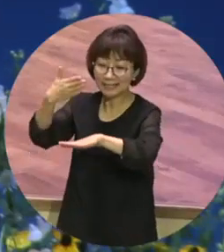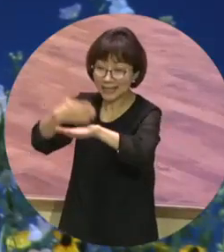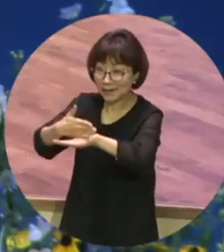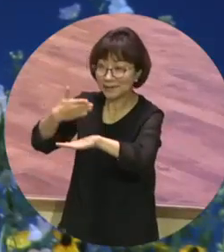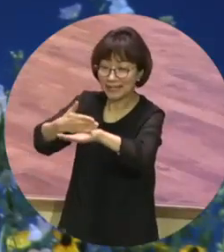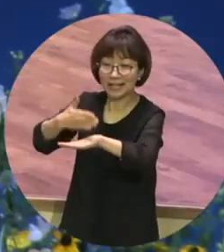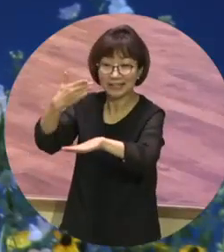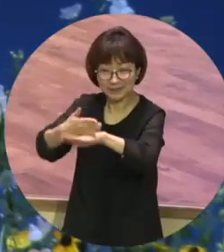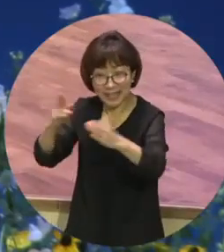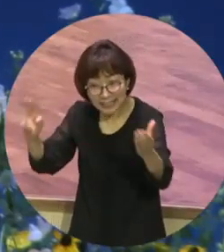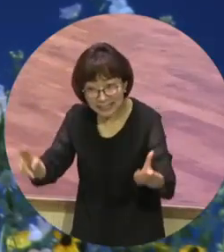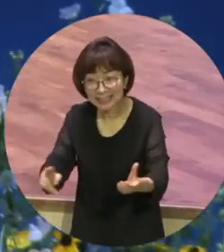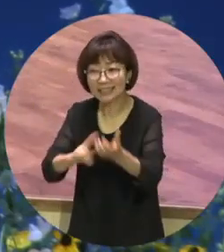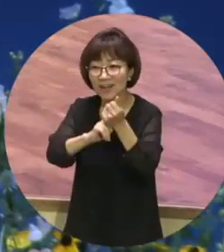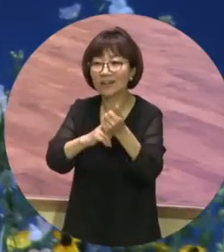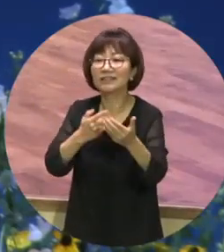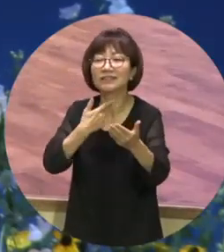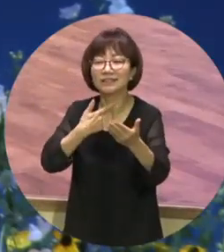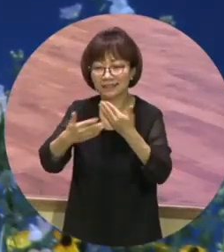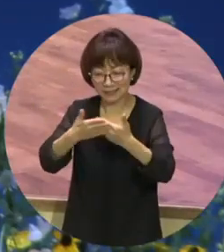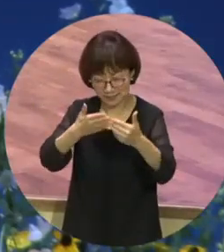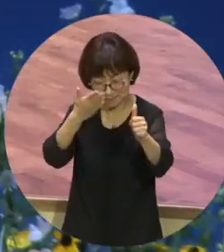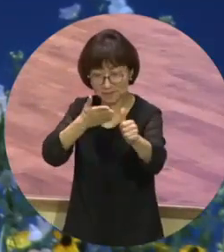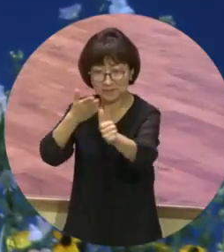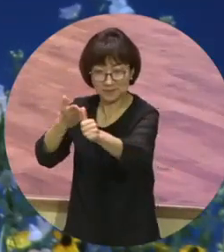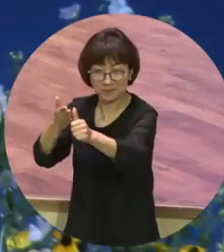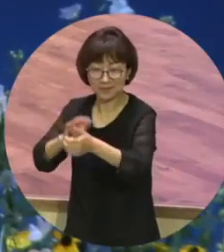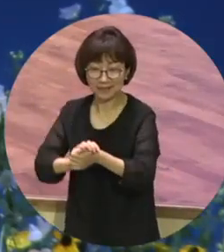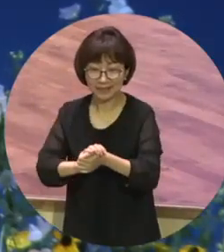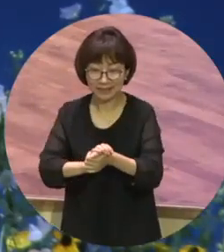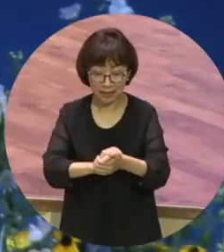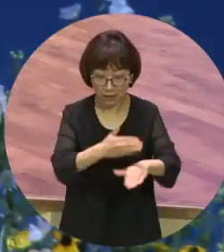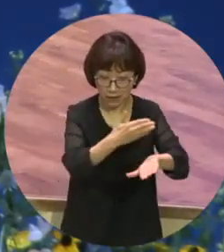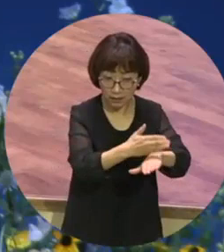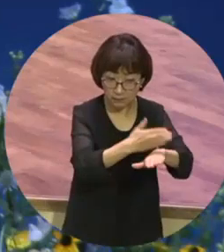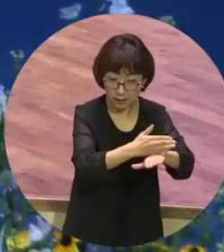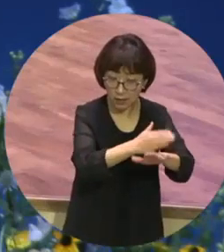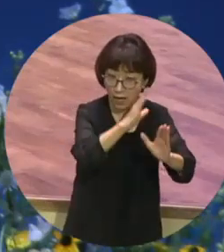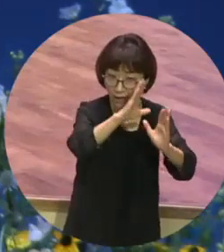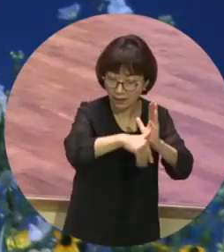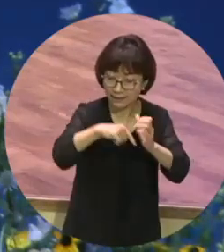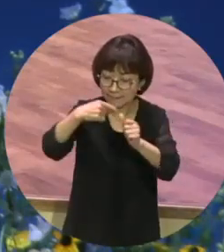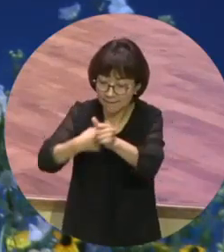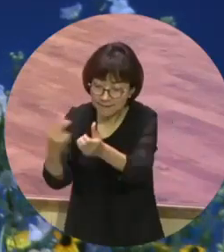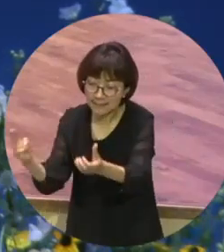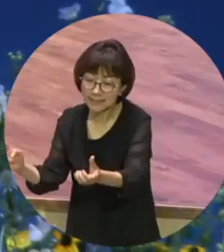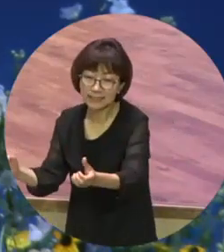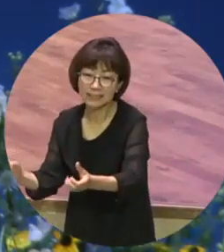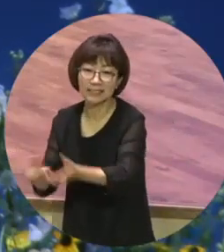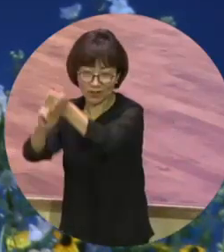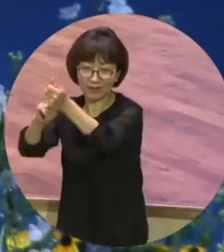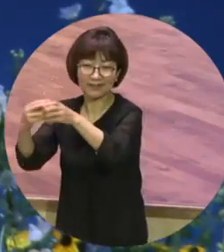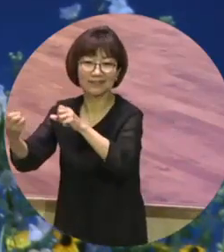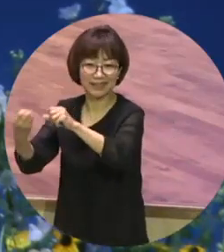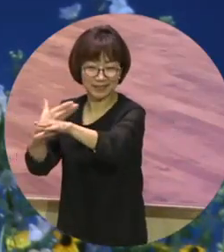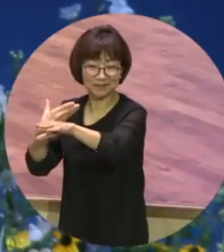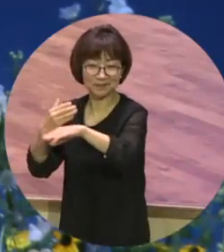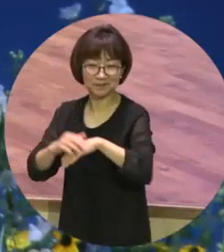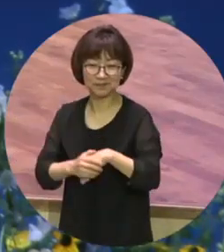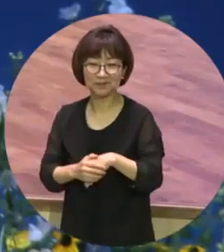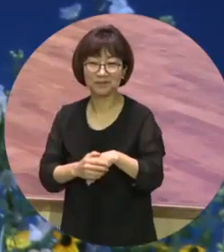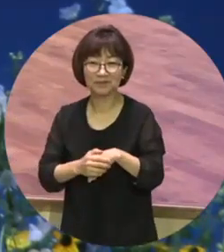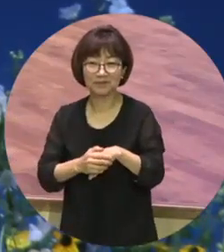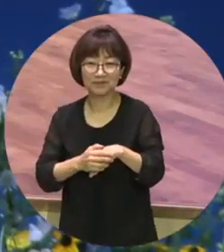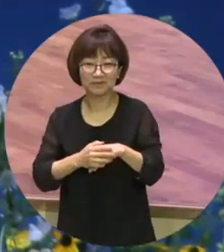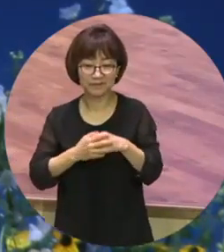되겠다. 감사의 기적. 감사가 기적을 낳는 데 있으니까 내가 모든 일에 내가 감사했다. 뭐 감사할 거 있는데 감사하는